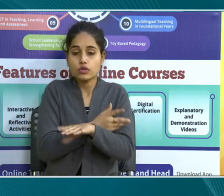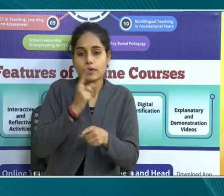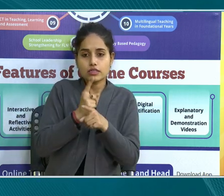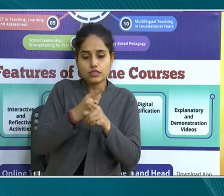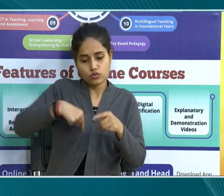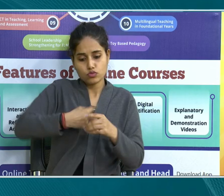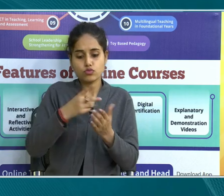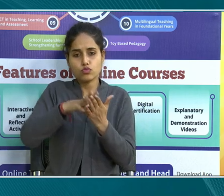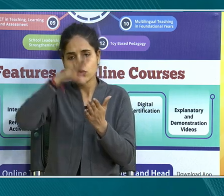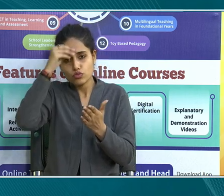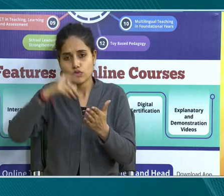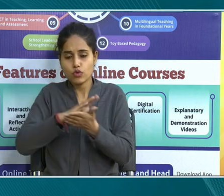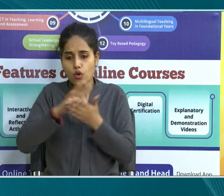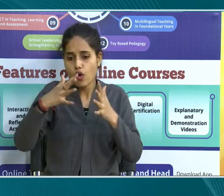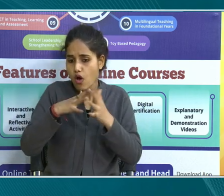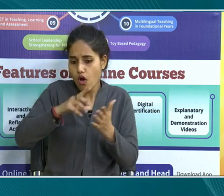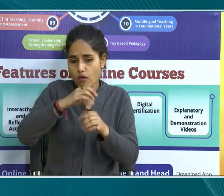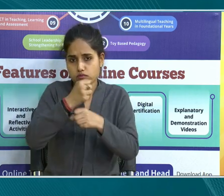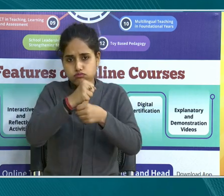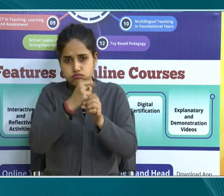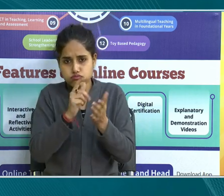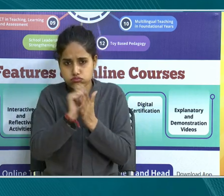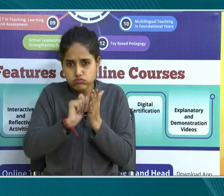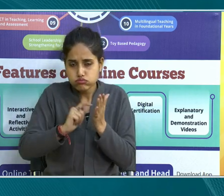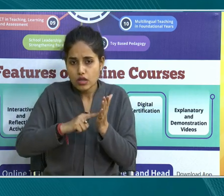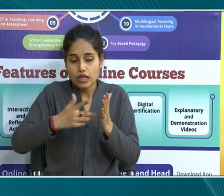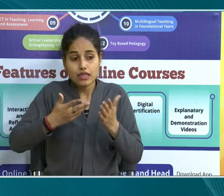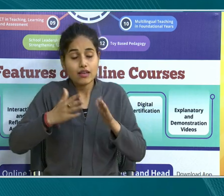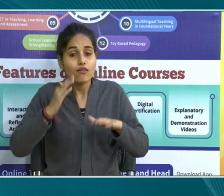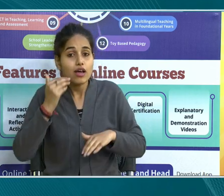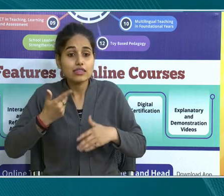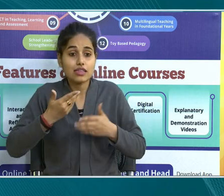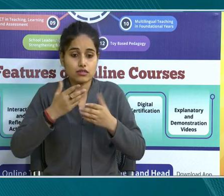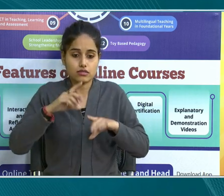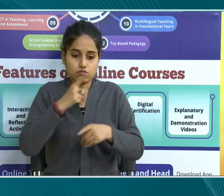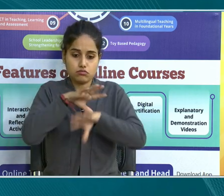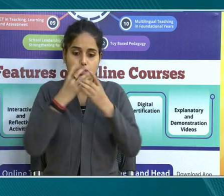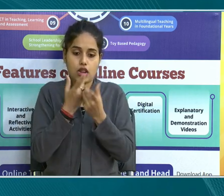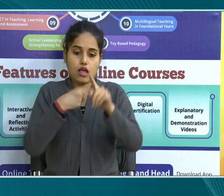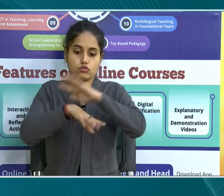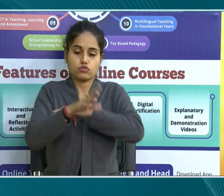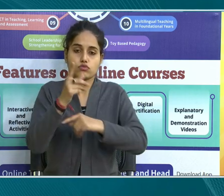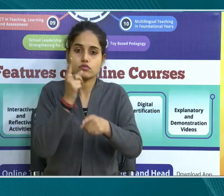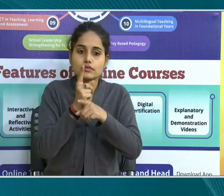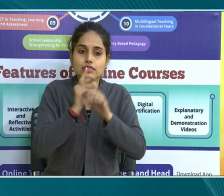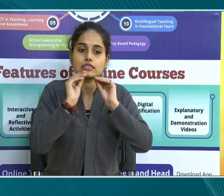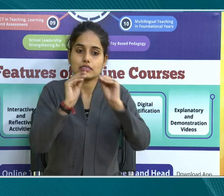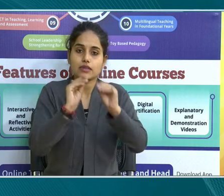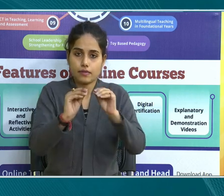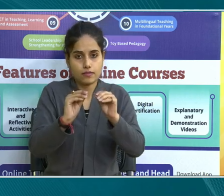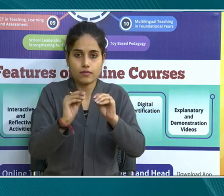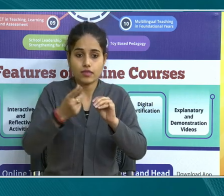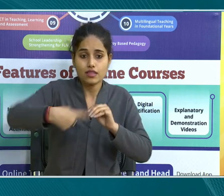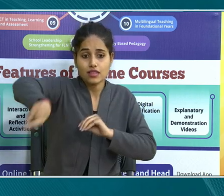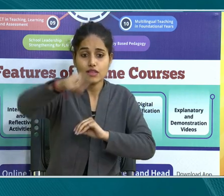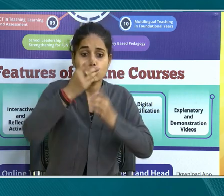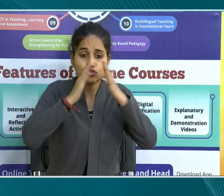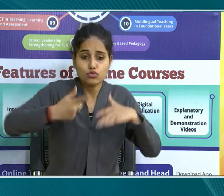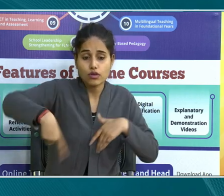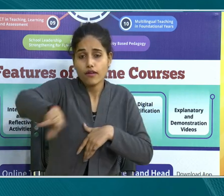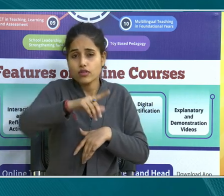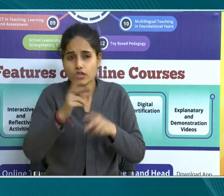ताकि क्लास में जो टॉपिक कवर कर रहे हैं वो इजीली सारे बच्चों को समझ आ जा जाए जैसा आपने कहा पानी हमारे जीवन का बहुत